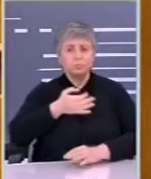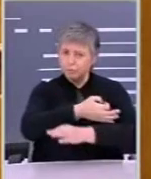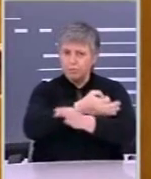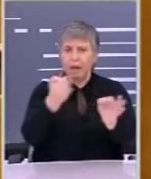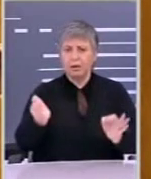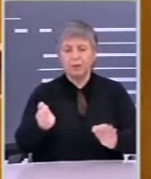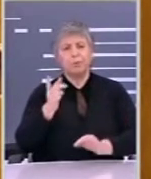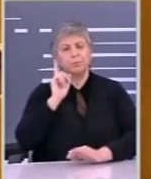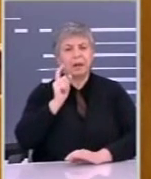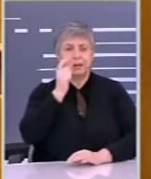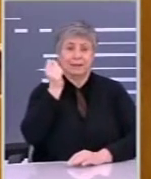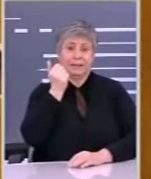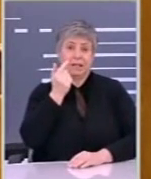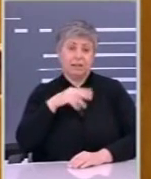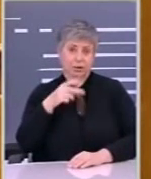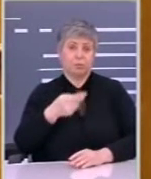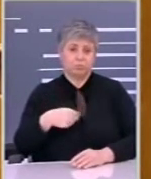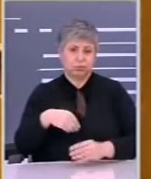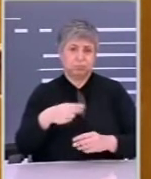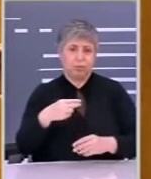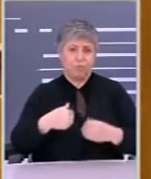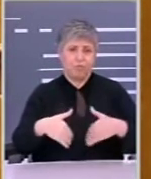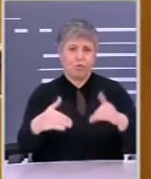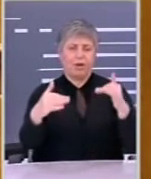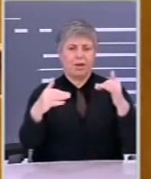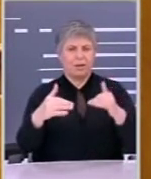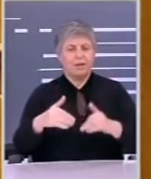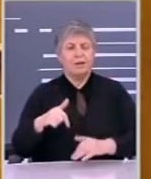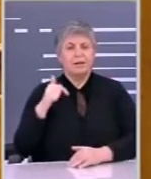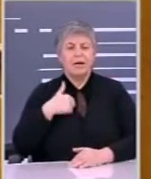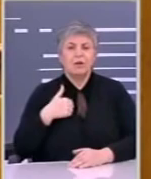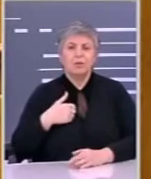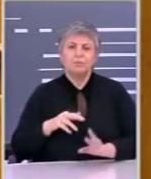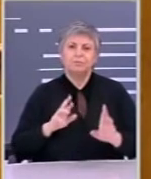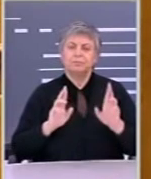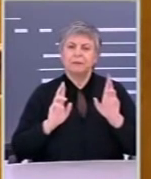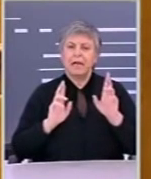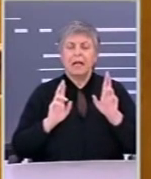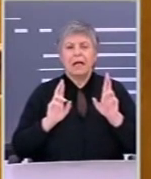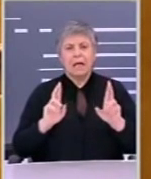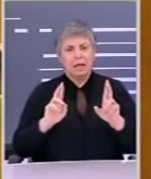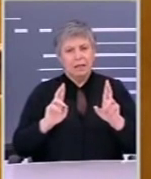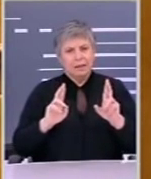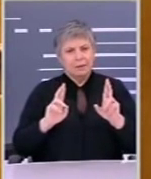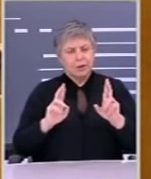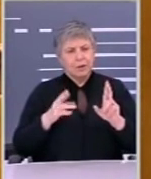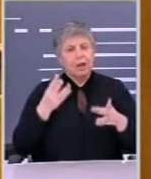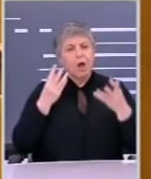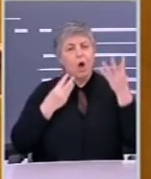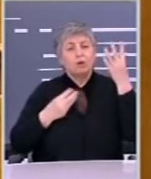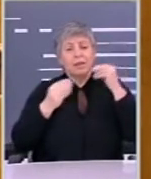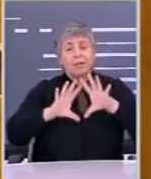αν και δεν είμαι αισιόδοξος ότι μέχρι τέλους θα απαντηθούν τα